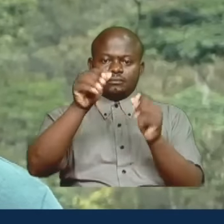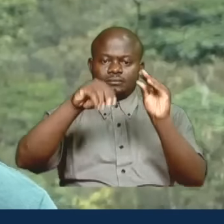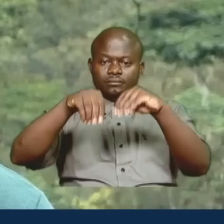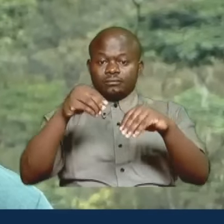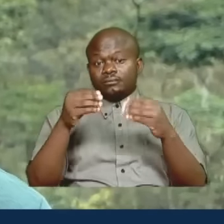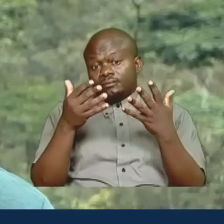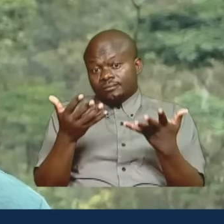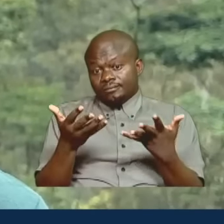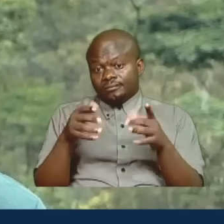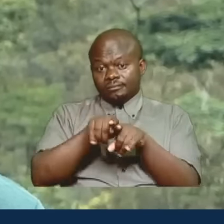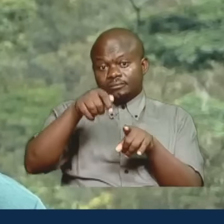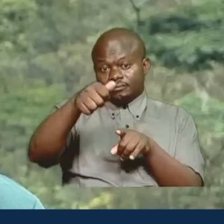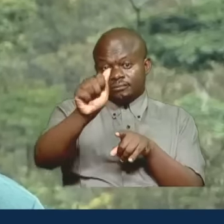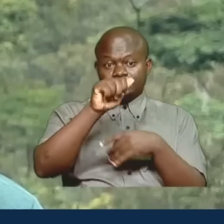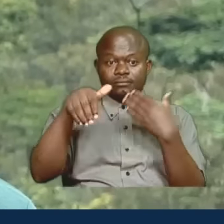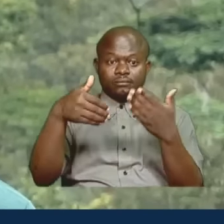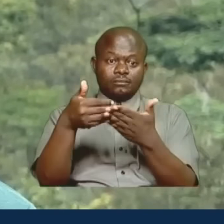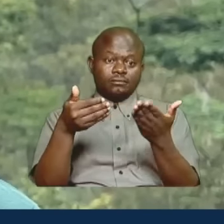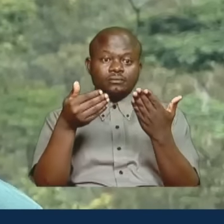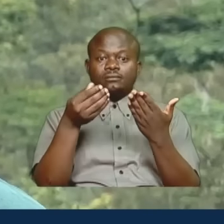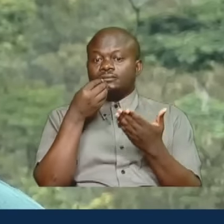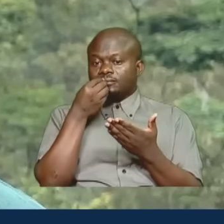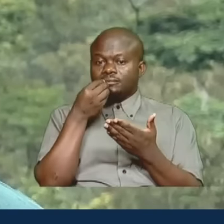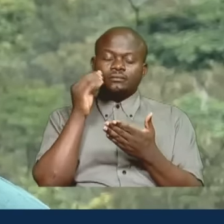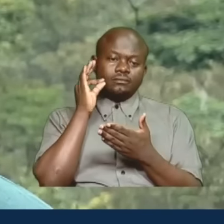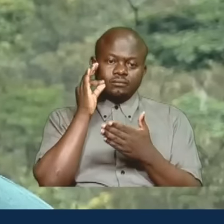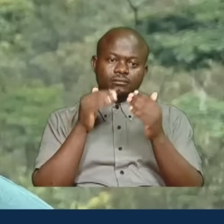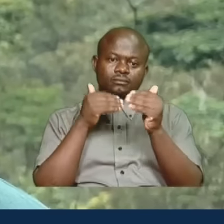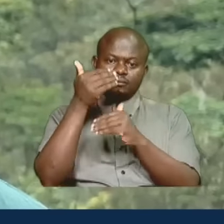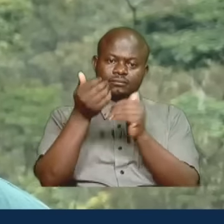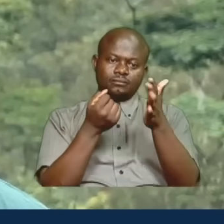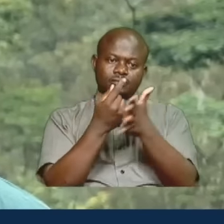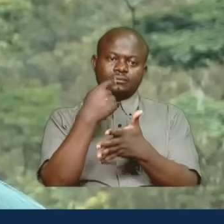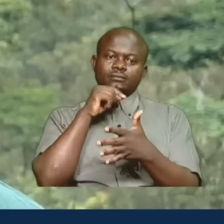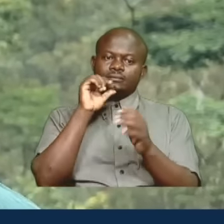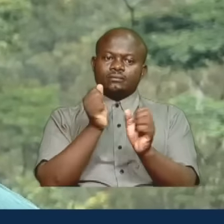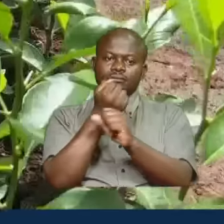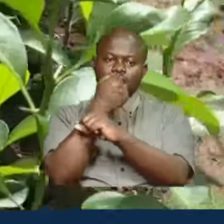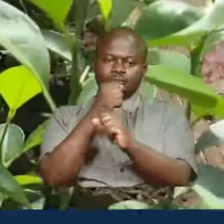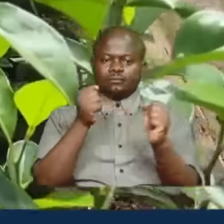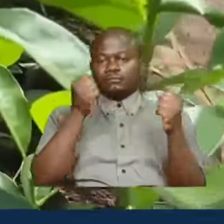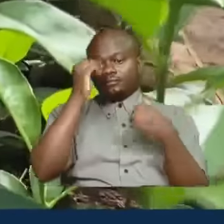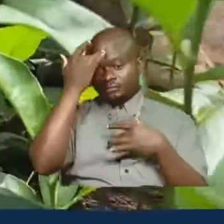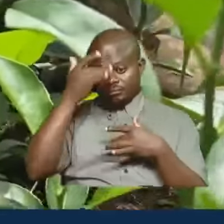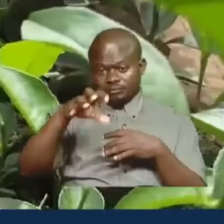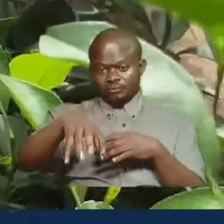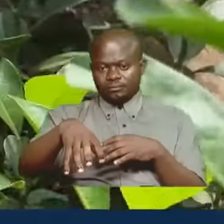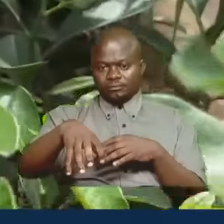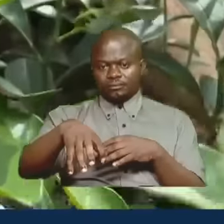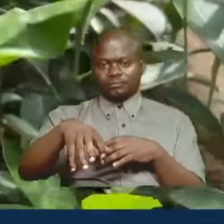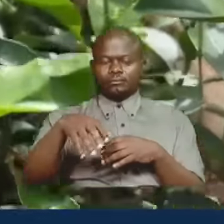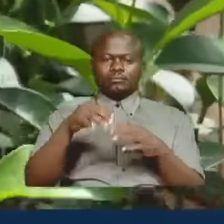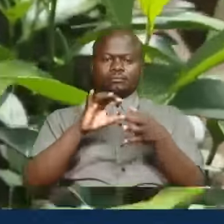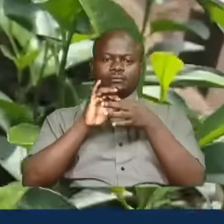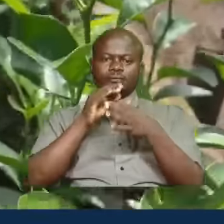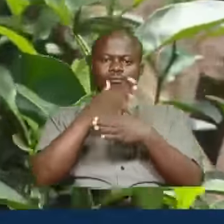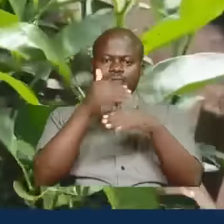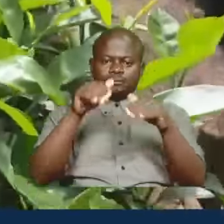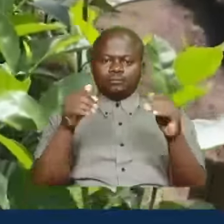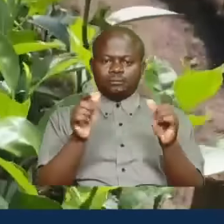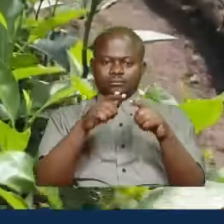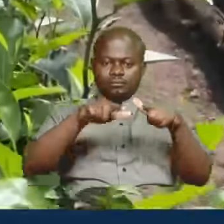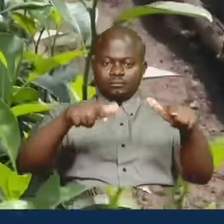ko n'abana ubwabo bararya za mbuto bigatuma badashobora kuba bagwingira. Ku bufatanye na Minisiteri y'Ubuhinzi n'Ubworozi